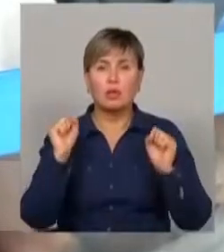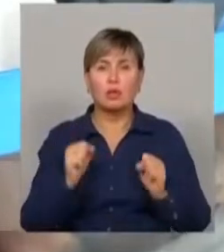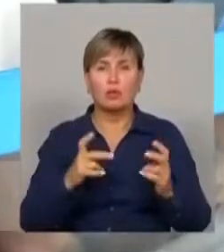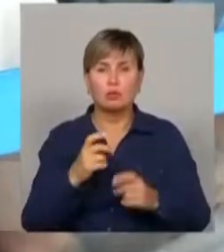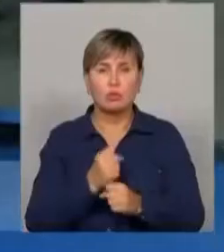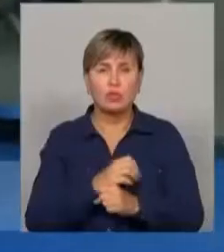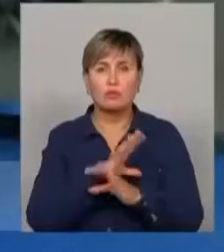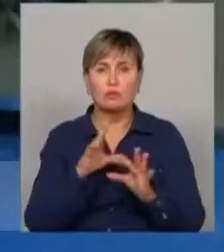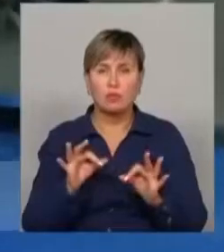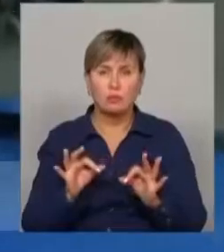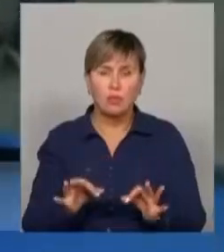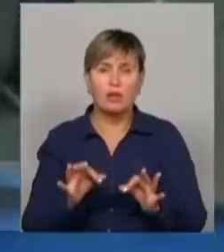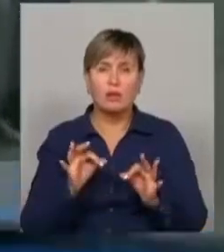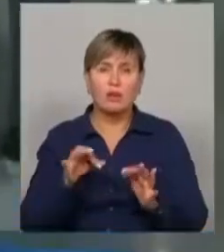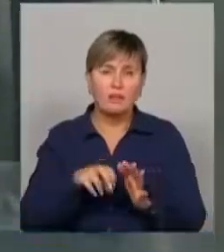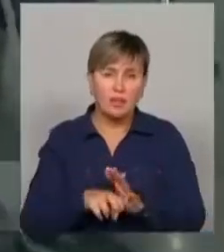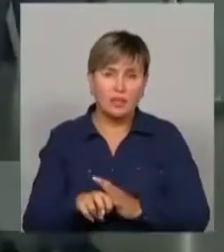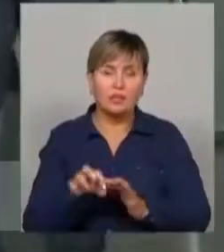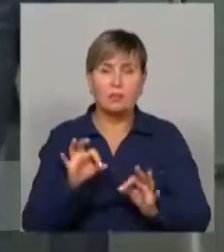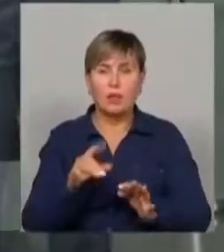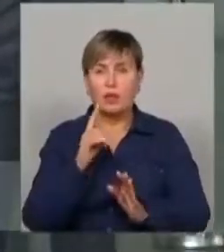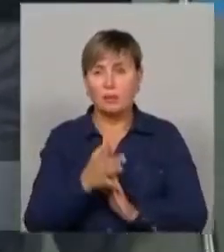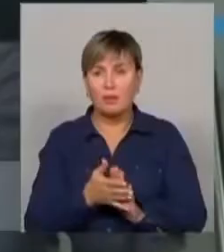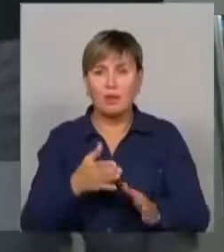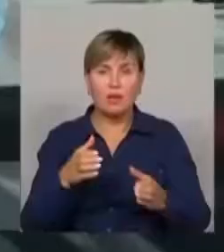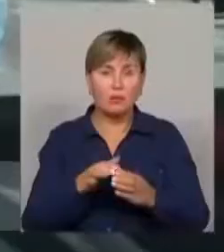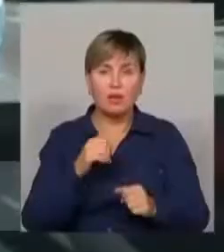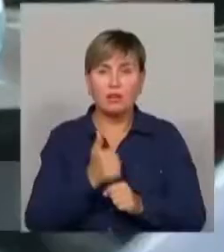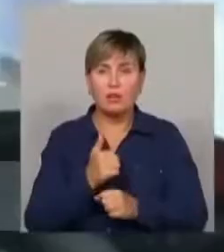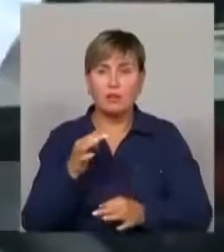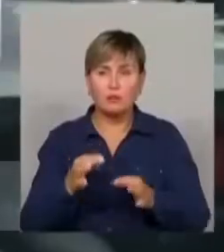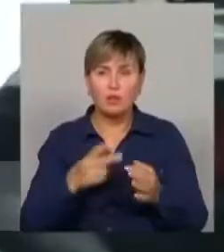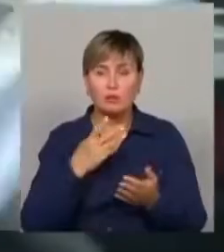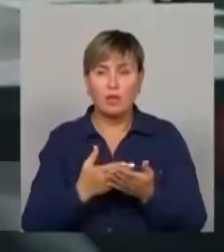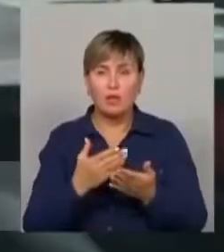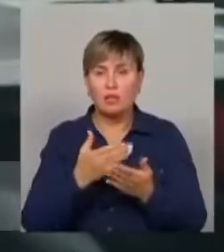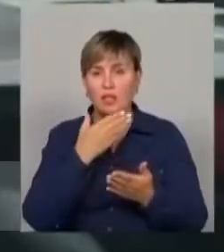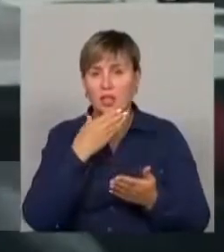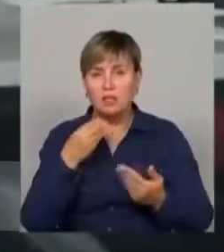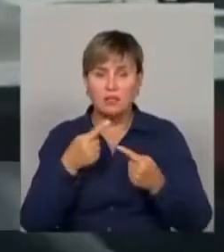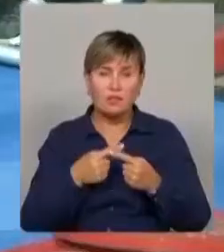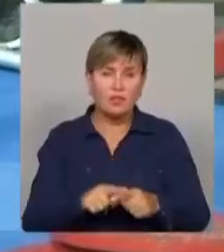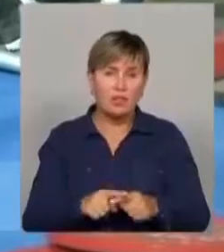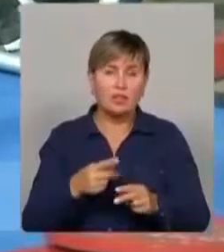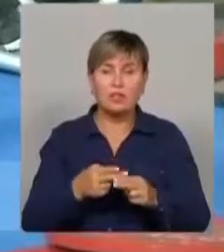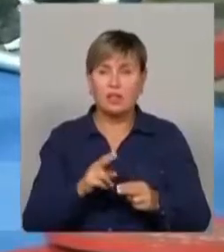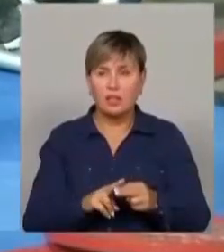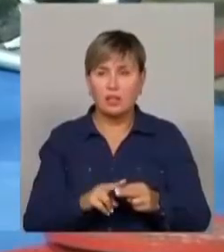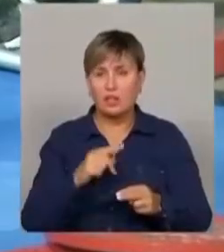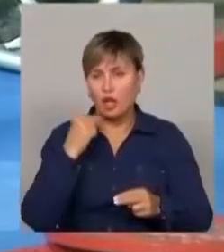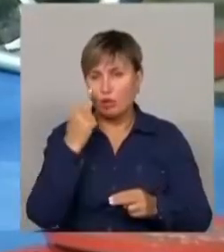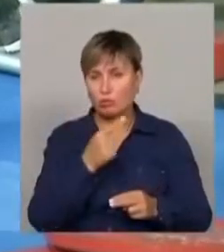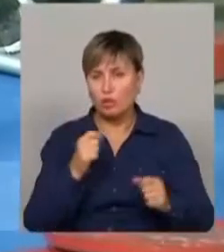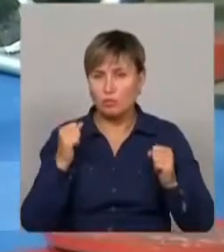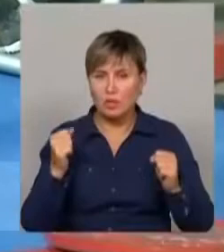все правильно. Правильно выходить, правильно понимать команды главного судьи, показывать красивую технику. Ведь именно она – лицо и